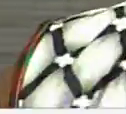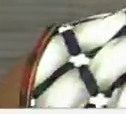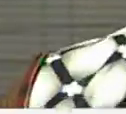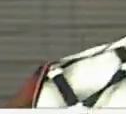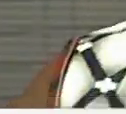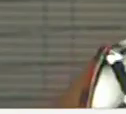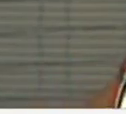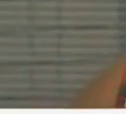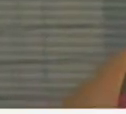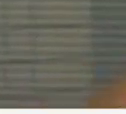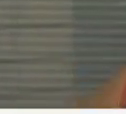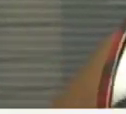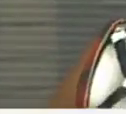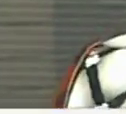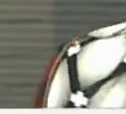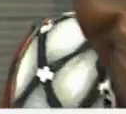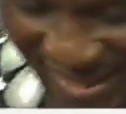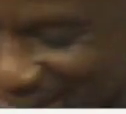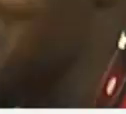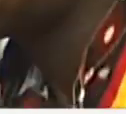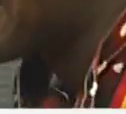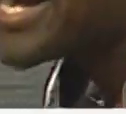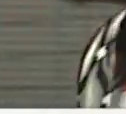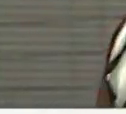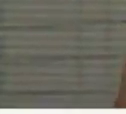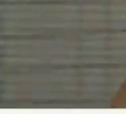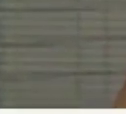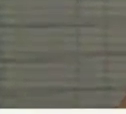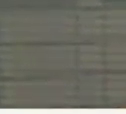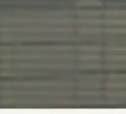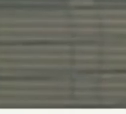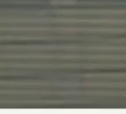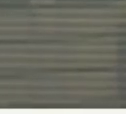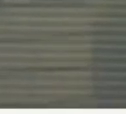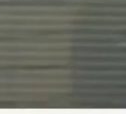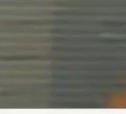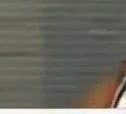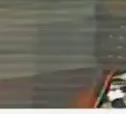Nimetembea sijamuona msichana kama Aoko,